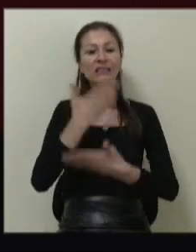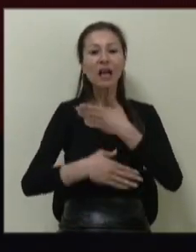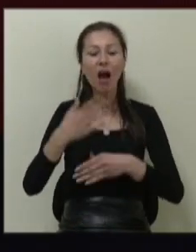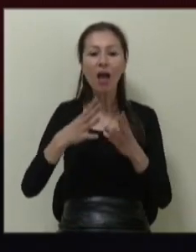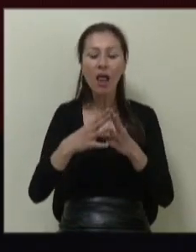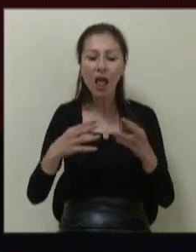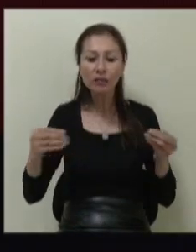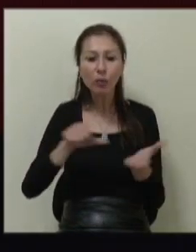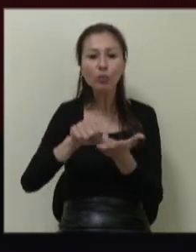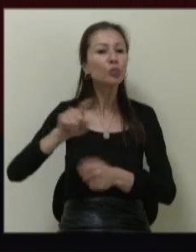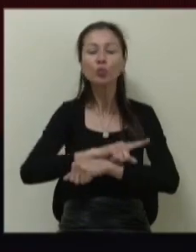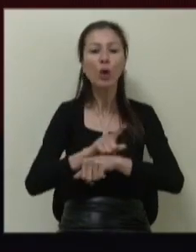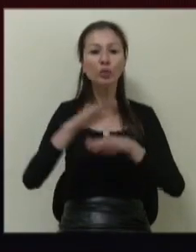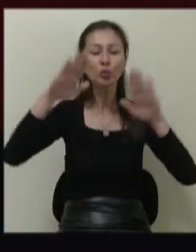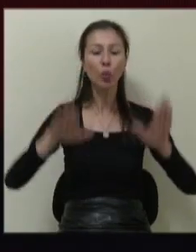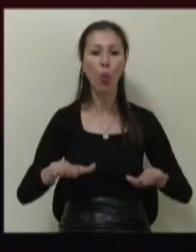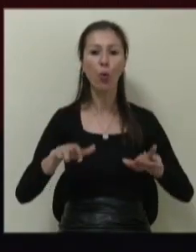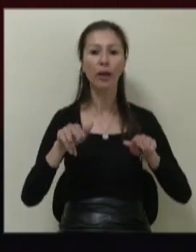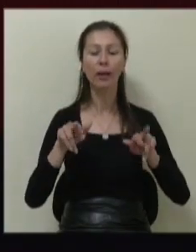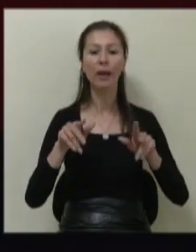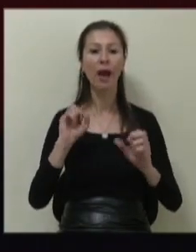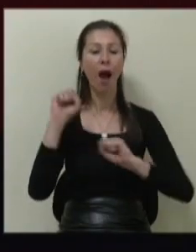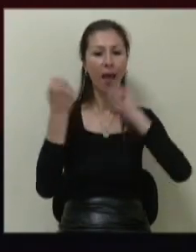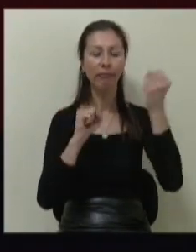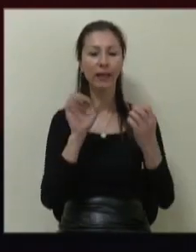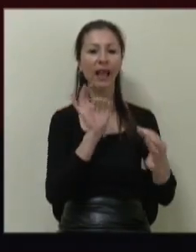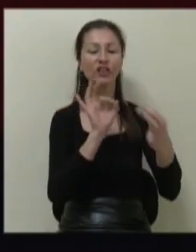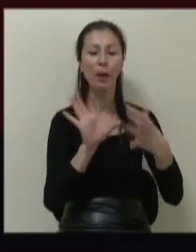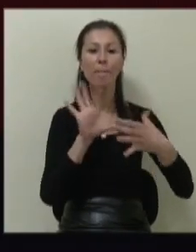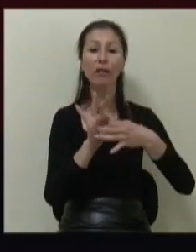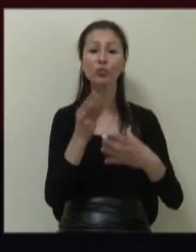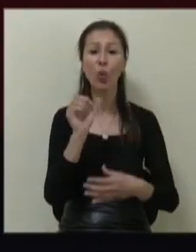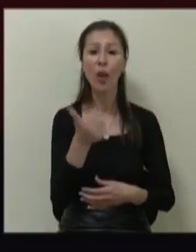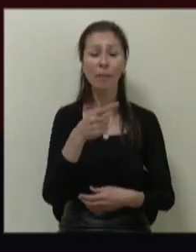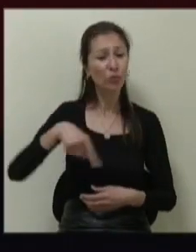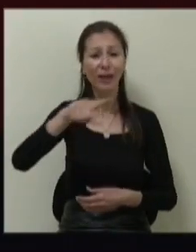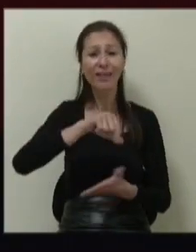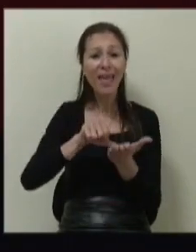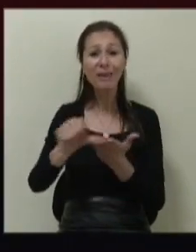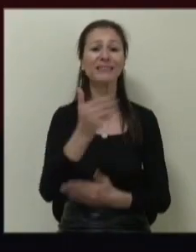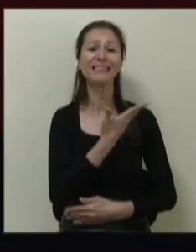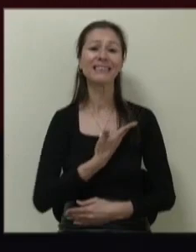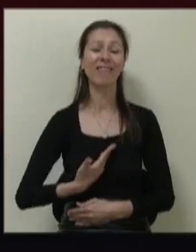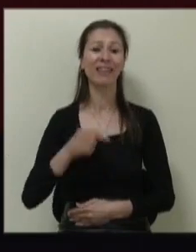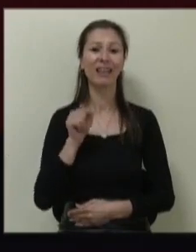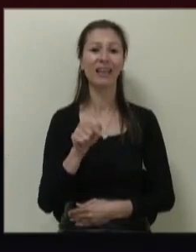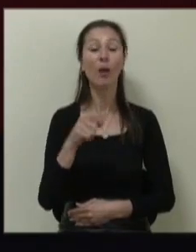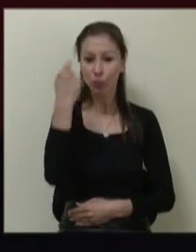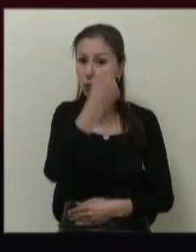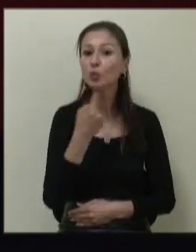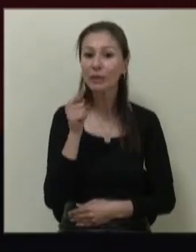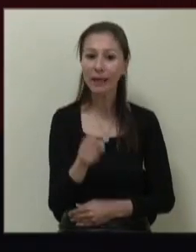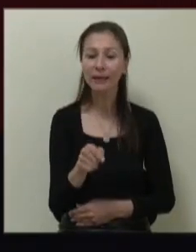Bütün o süreçleri durduruyorsunuz. Hareket, ilişki, bağlantı çok önemli. Ve bunların hepsi sevginin ürünü. Dolayısıyla belki de bu